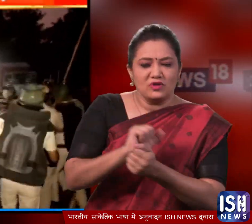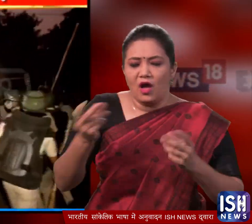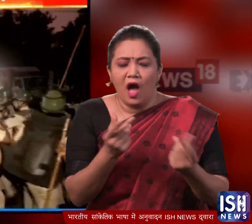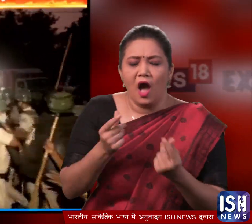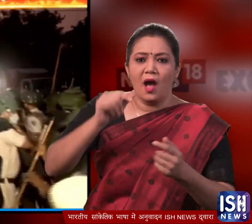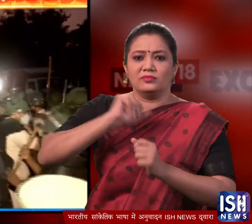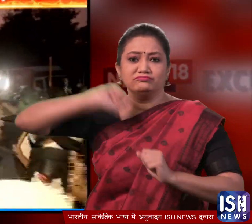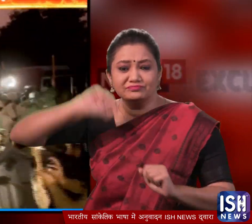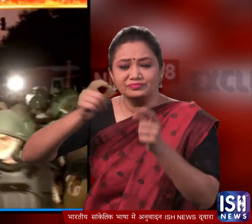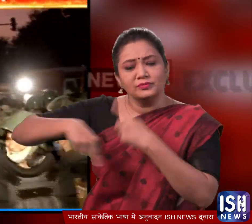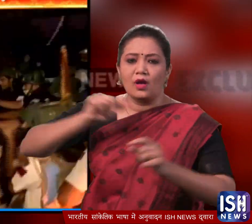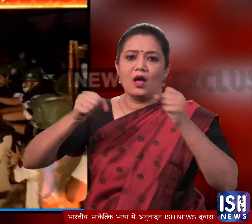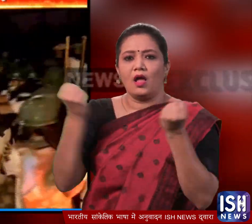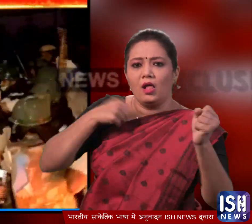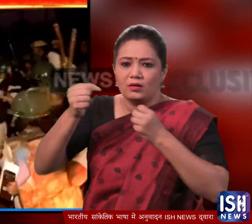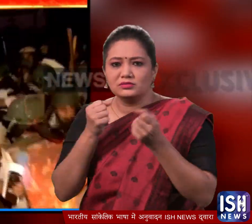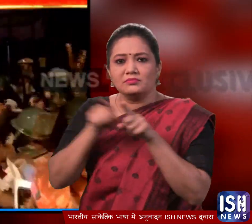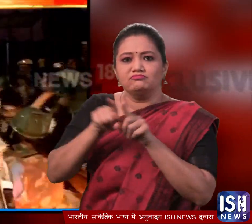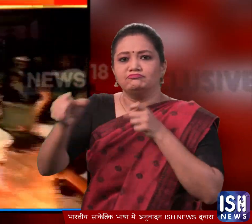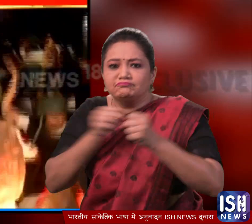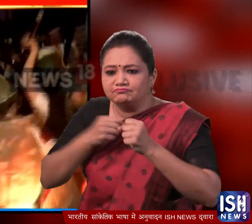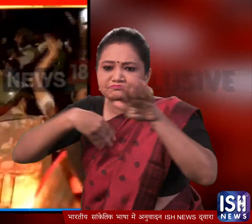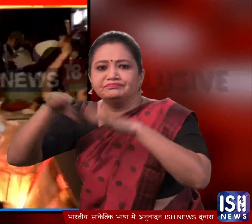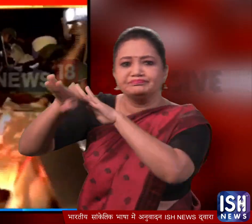ही प्रदर्शनकारी मौके से भाग खड़े हुए।